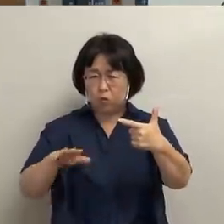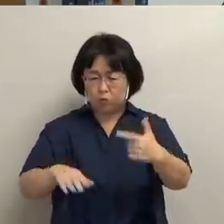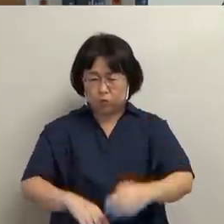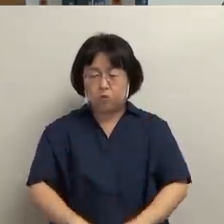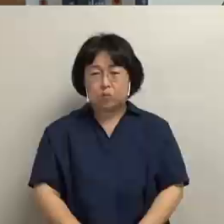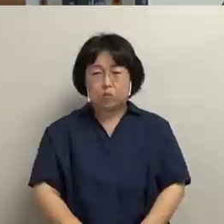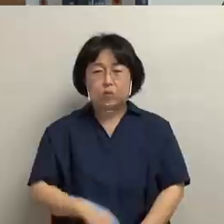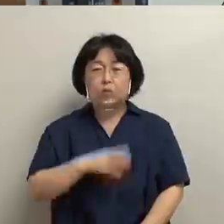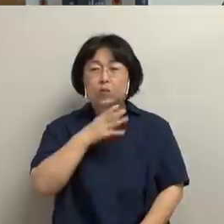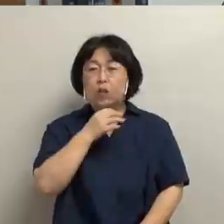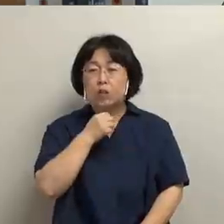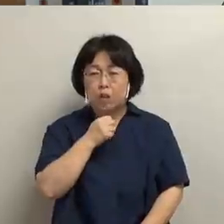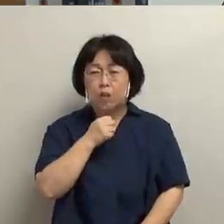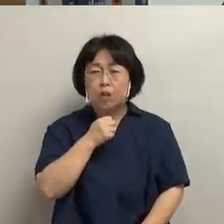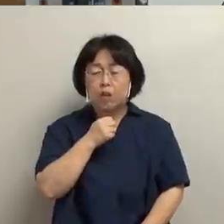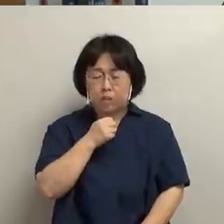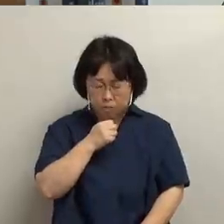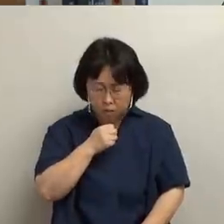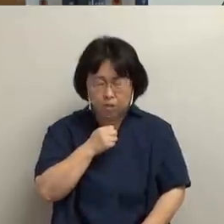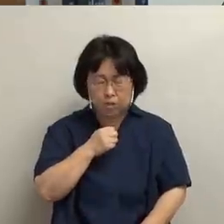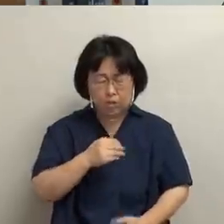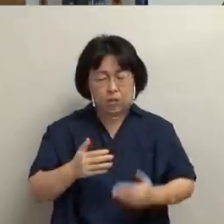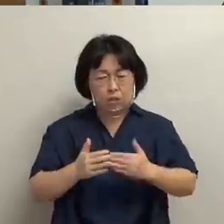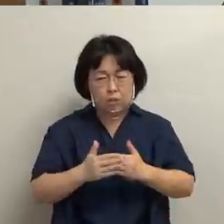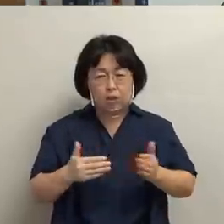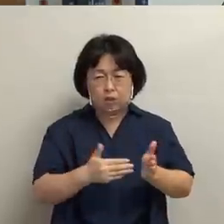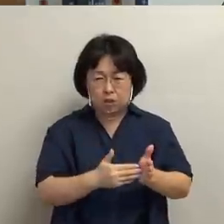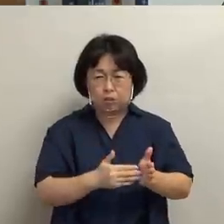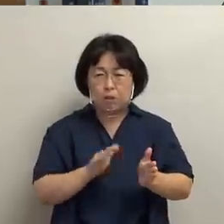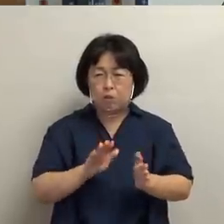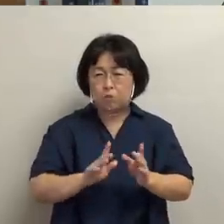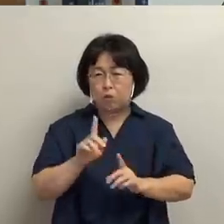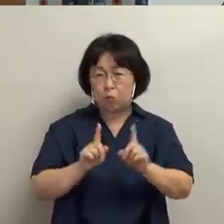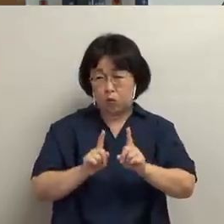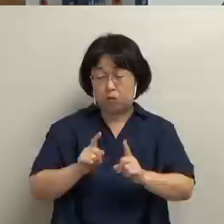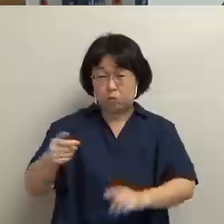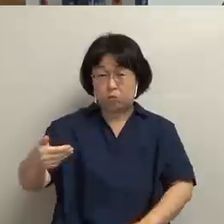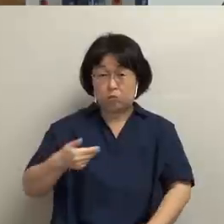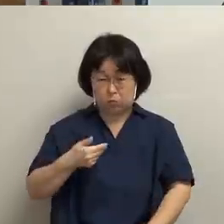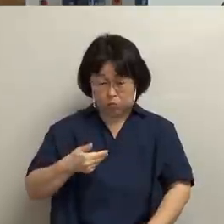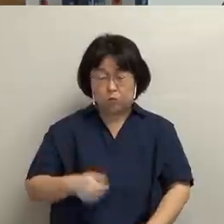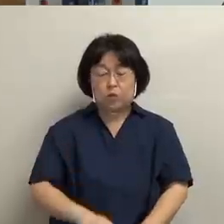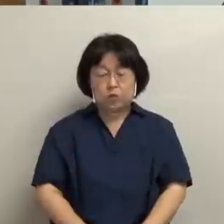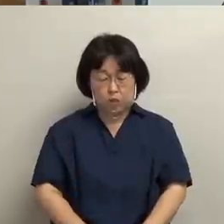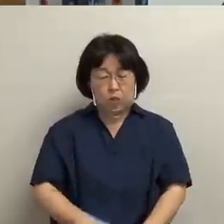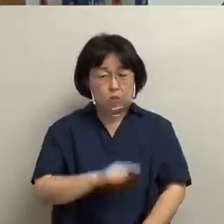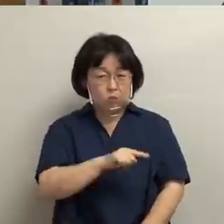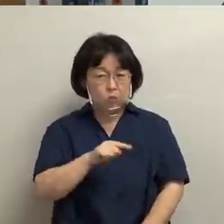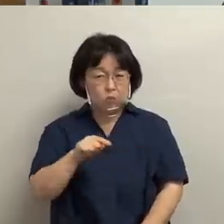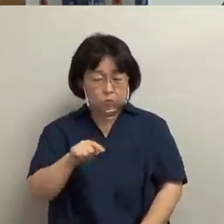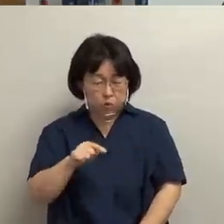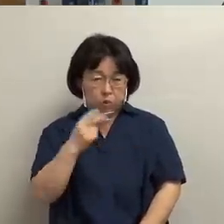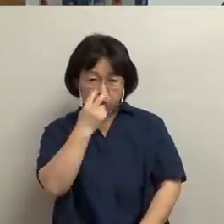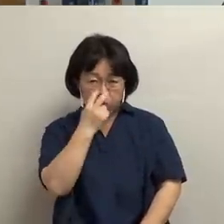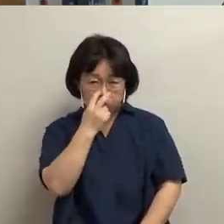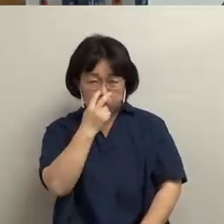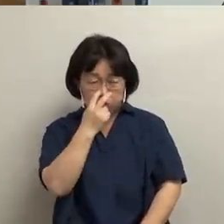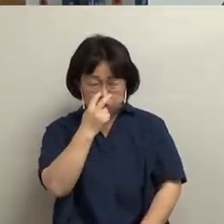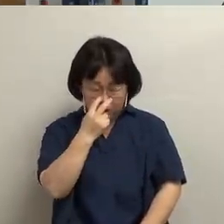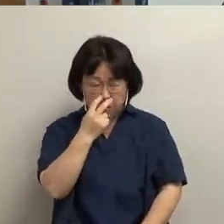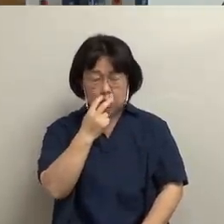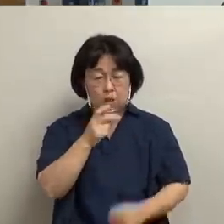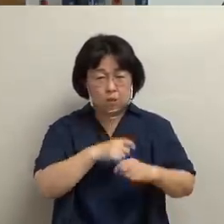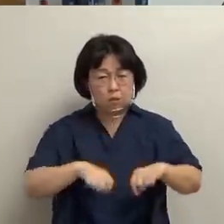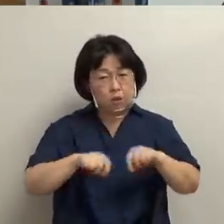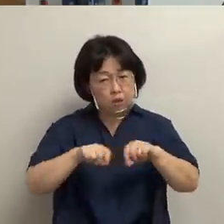年齢による制限をしているかとあの今確認をですねそれぞれまでと遠出したところ年齢要件